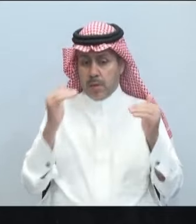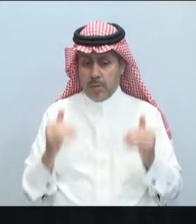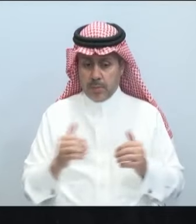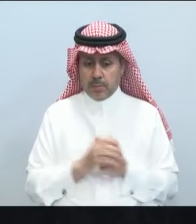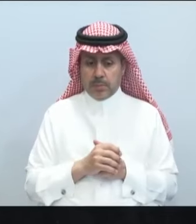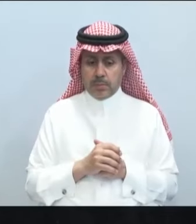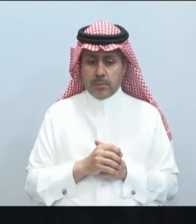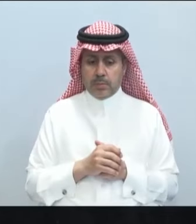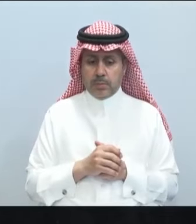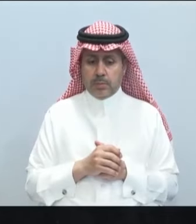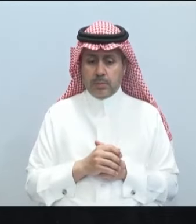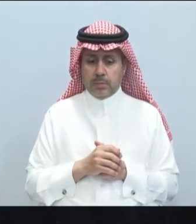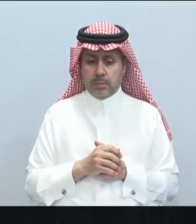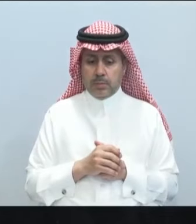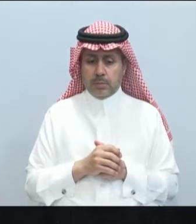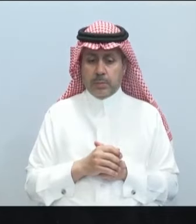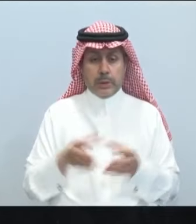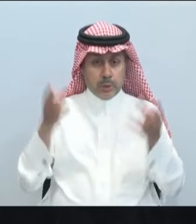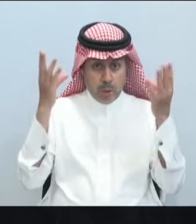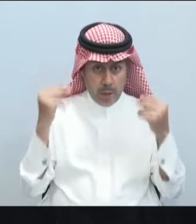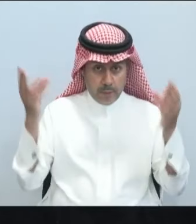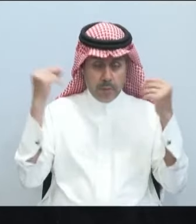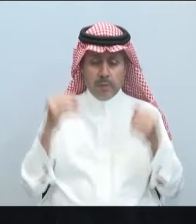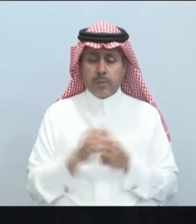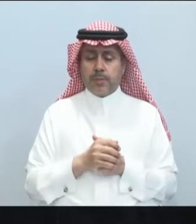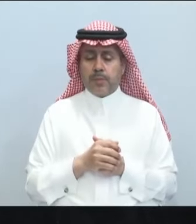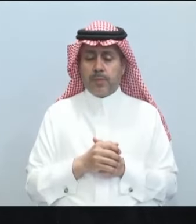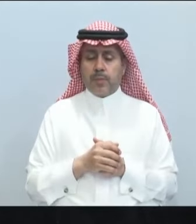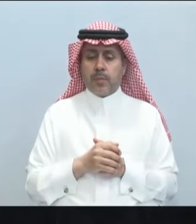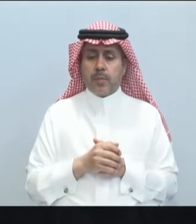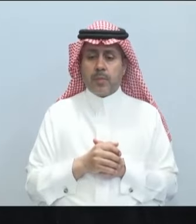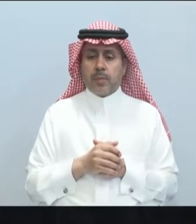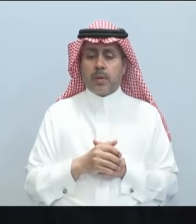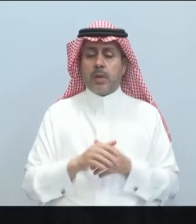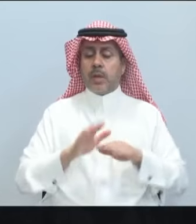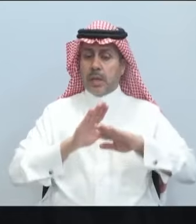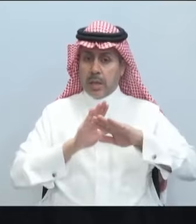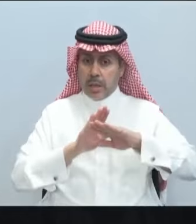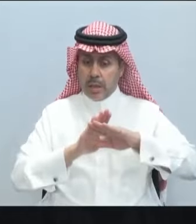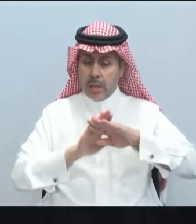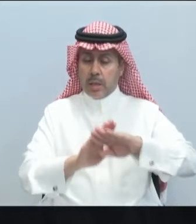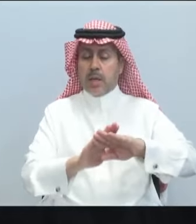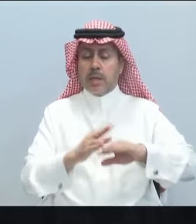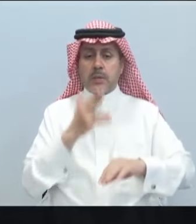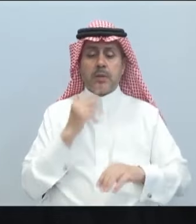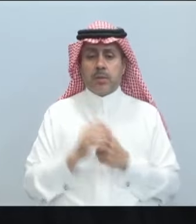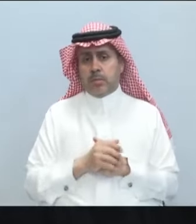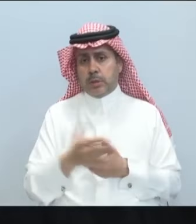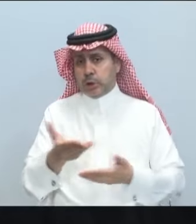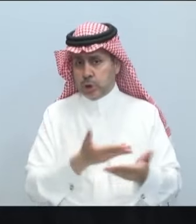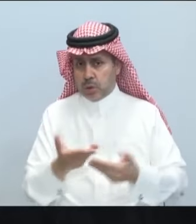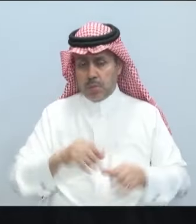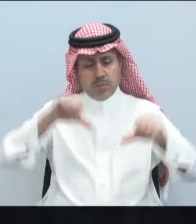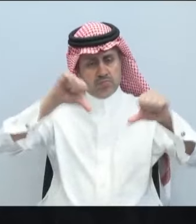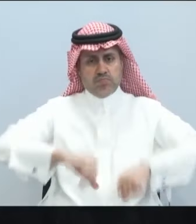الشخص لاجل ان يتلقى الرعايه الصحيحه كان منه المفترض ان يعامله بافضل التعامل الا انه كان